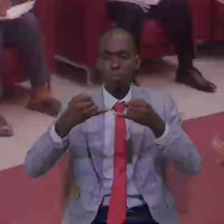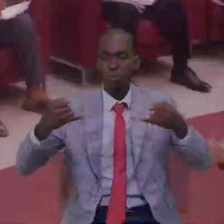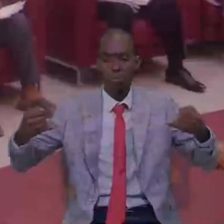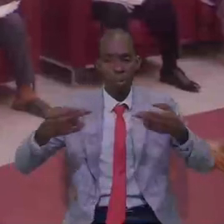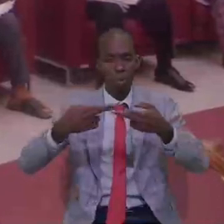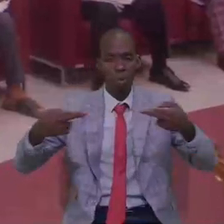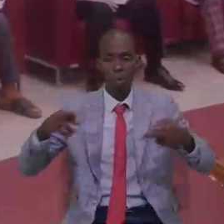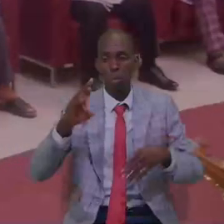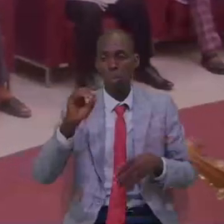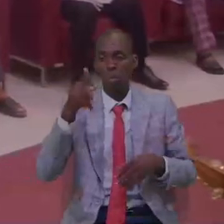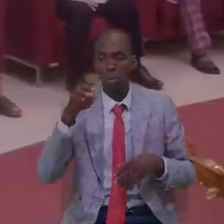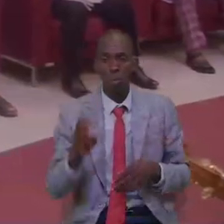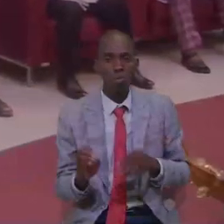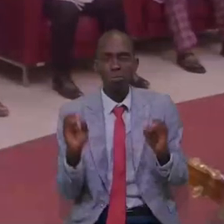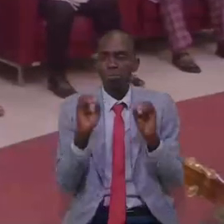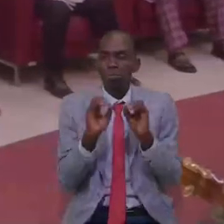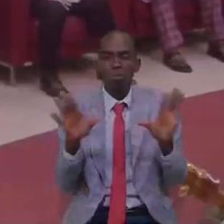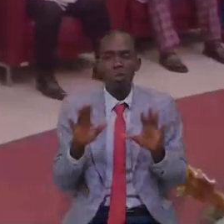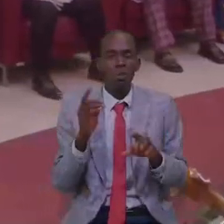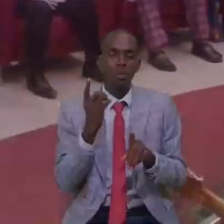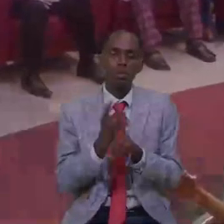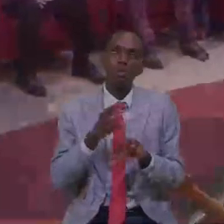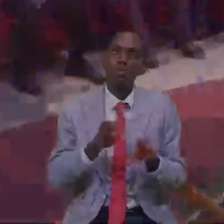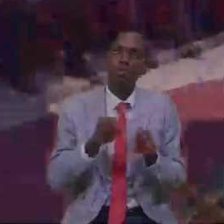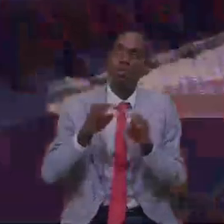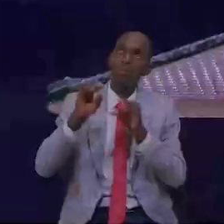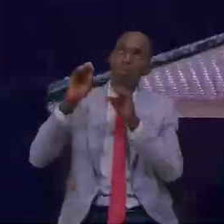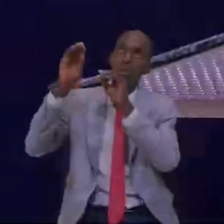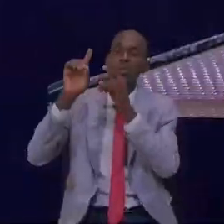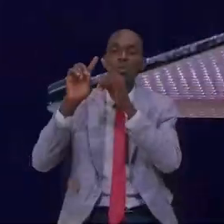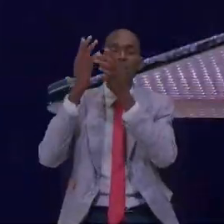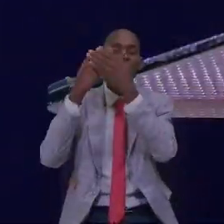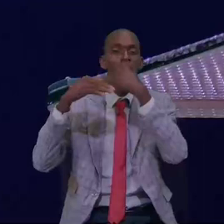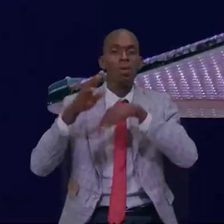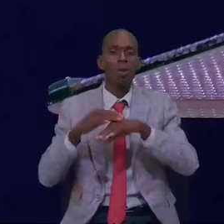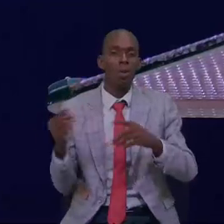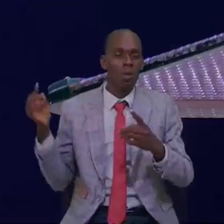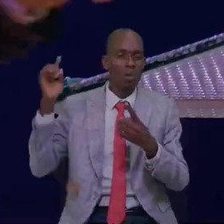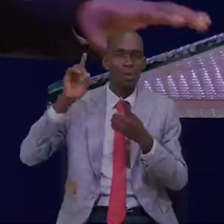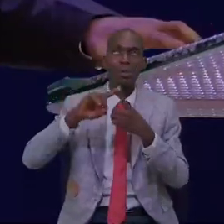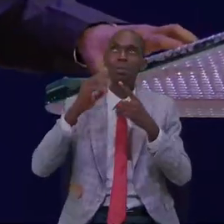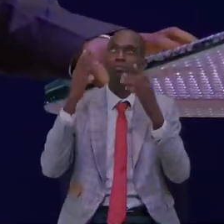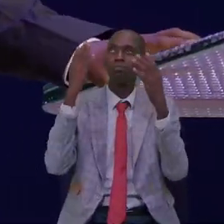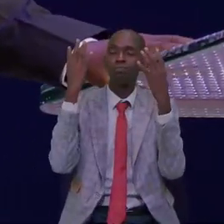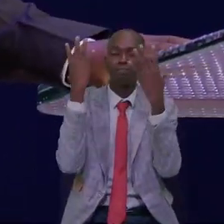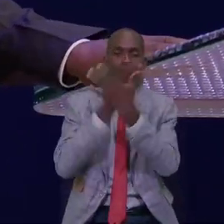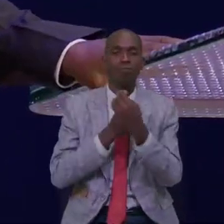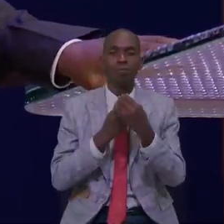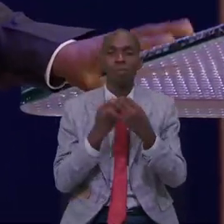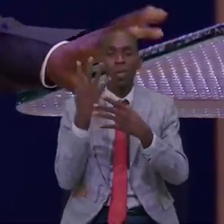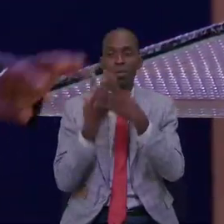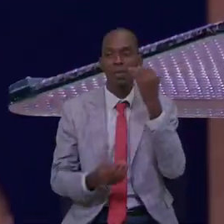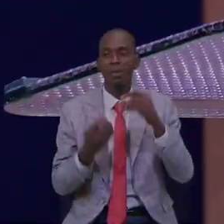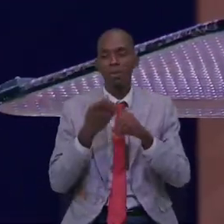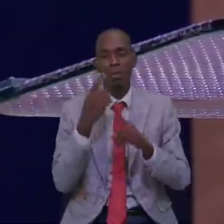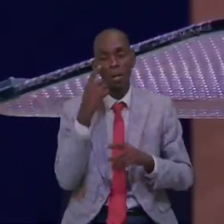Il n'y a pas de corde, il n'y a rien. Il est monté au ciel jusqu'à ce qu'ils disparaissent de leurs yeux. Sans